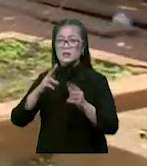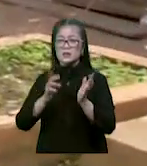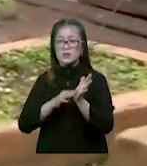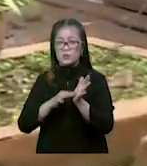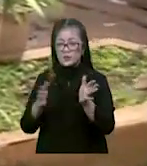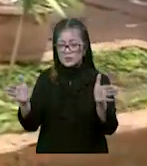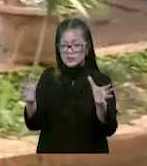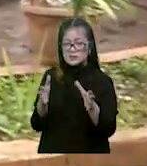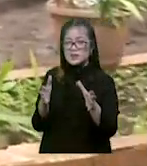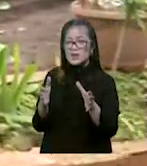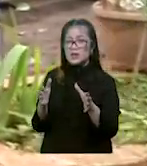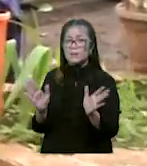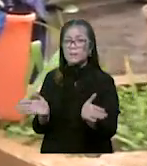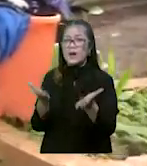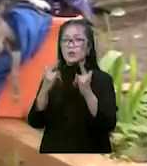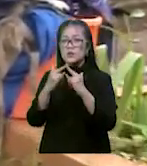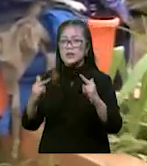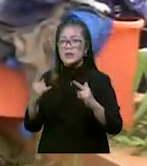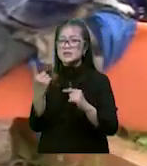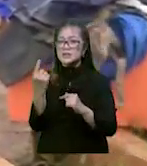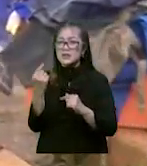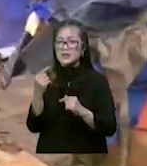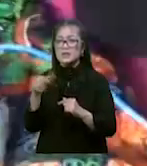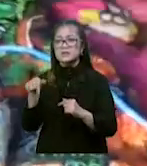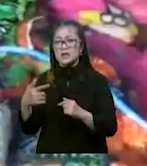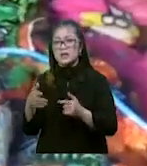Ada juga yang mendirikan tenda di lahan pemakaman umum.